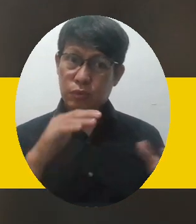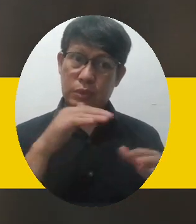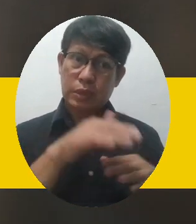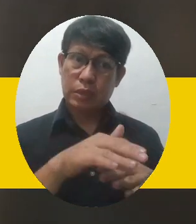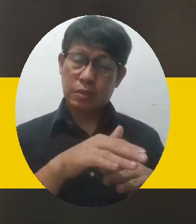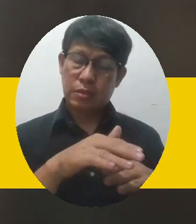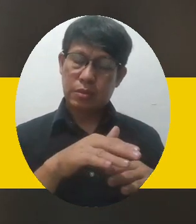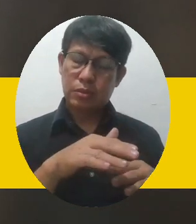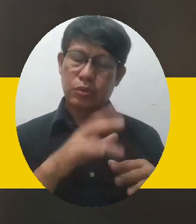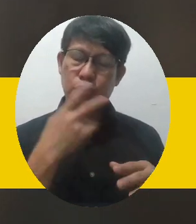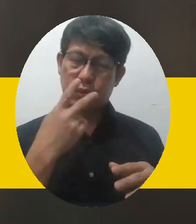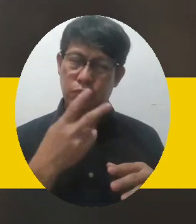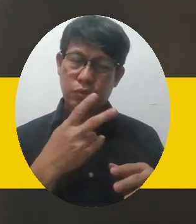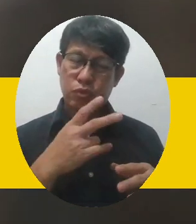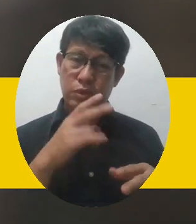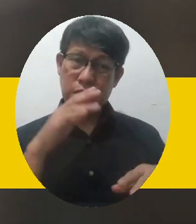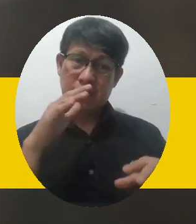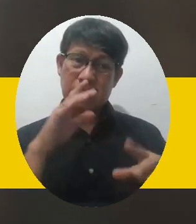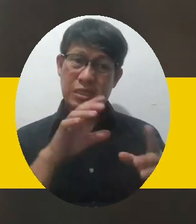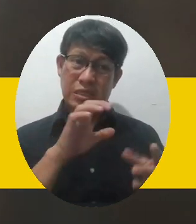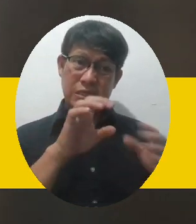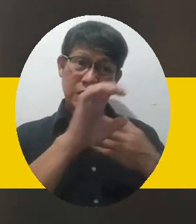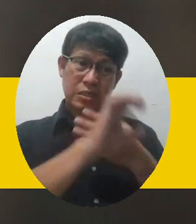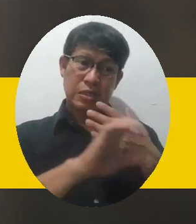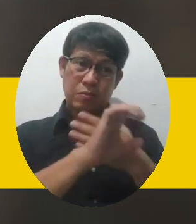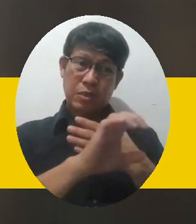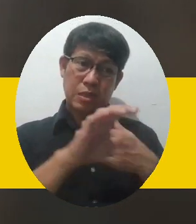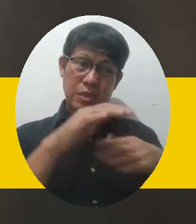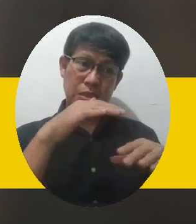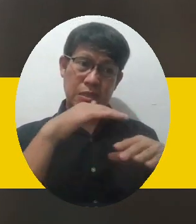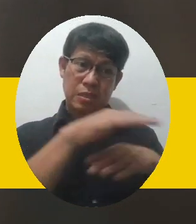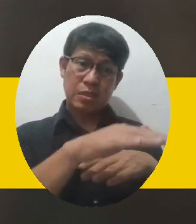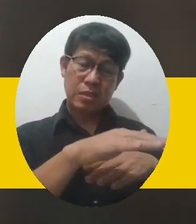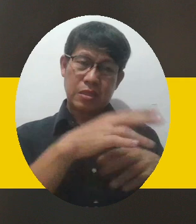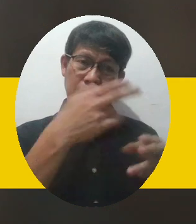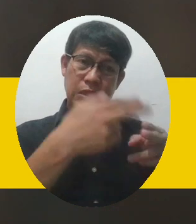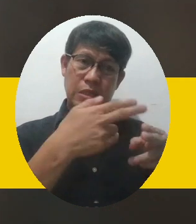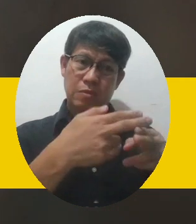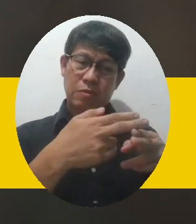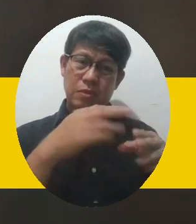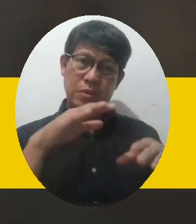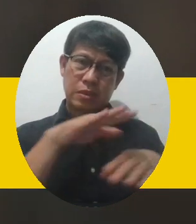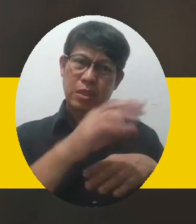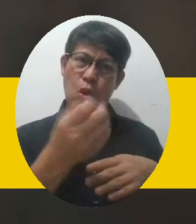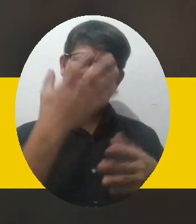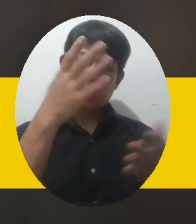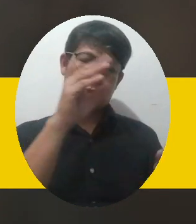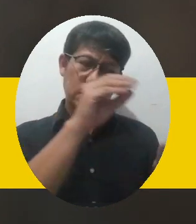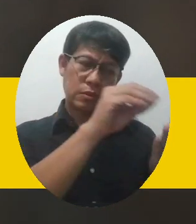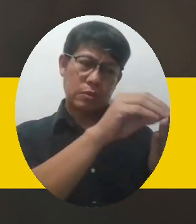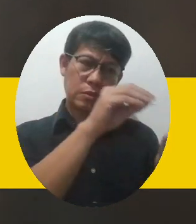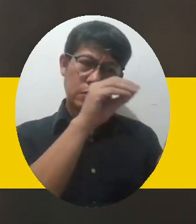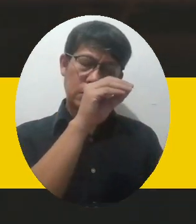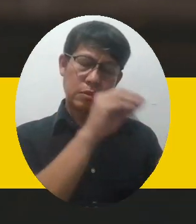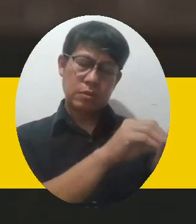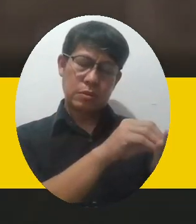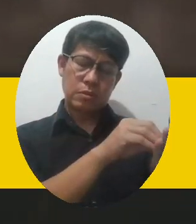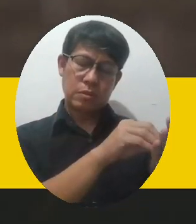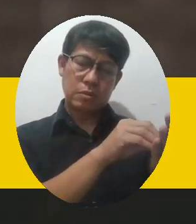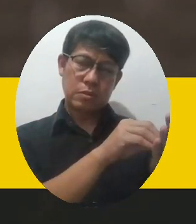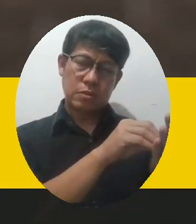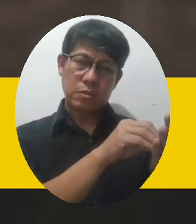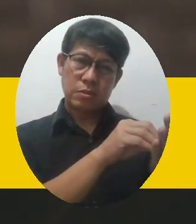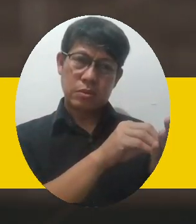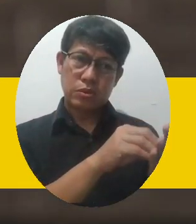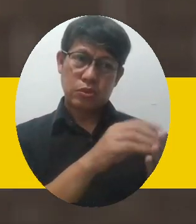makararating ang inyong donasyon sa nais niyong tulungan, paki-email lamang ang pangalan ng inyong recipient. Ilagay